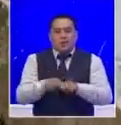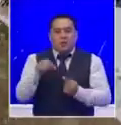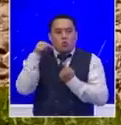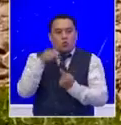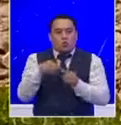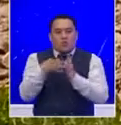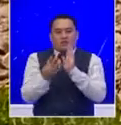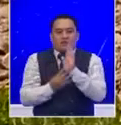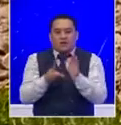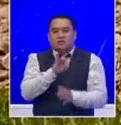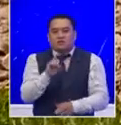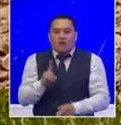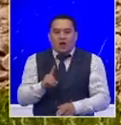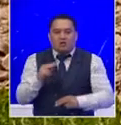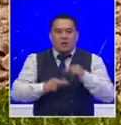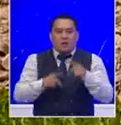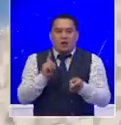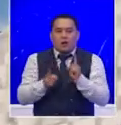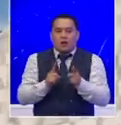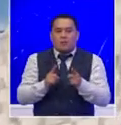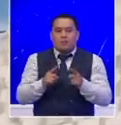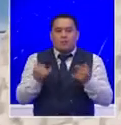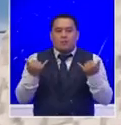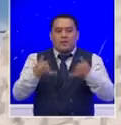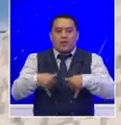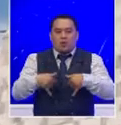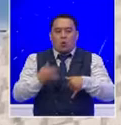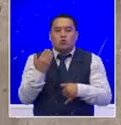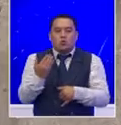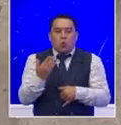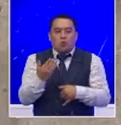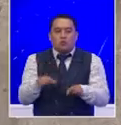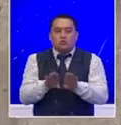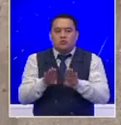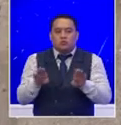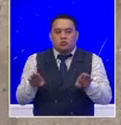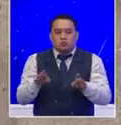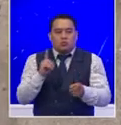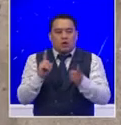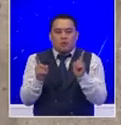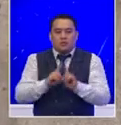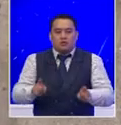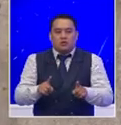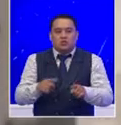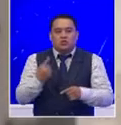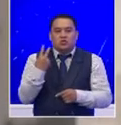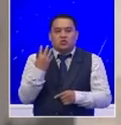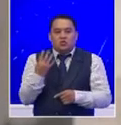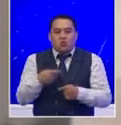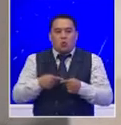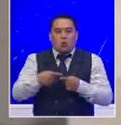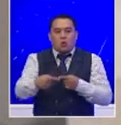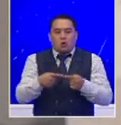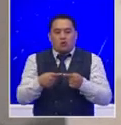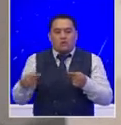в 19 раз меньше оригинала и построена из бетонных блоков, а не из базальта. Но пропорции соблюдены скрупулезно, а все четыре уровня, в том числе портал и